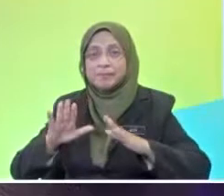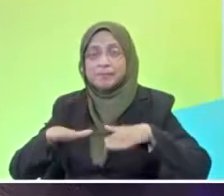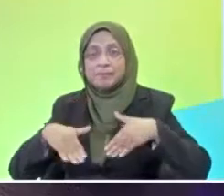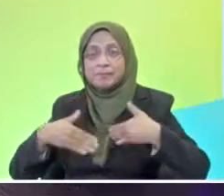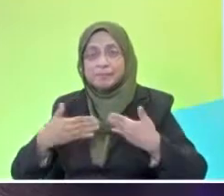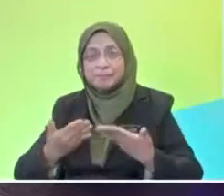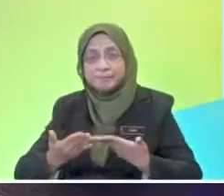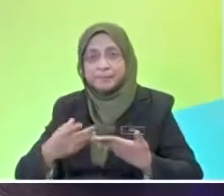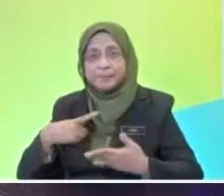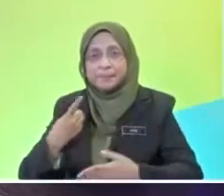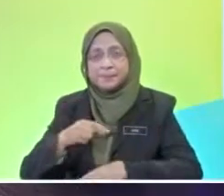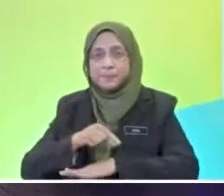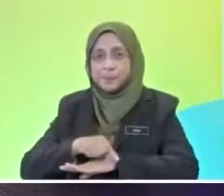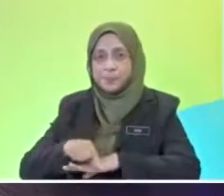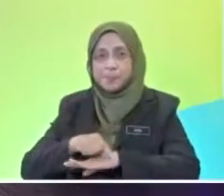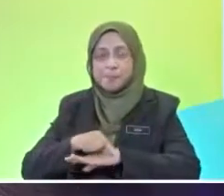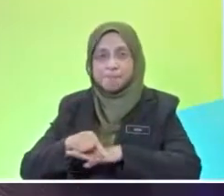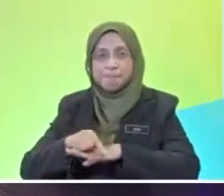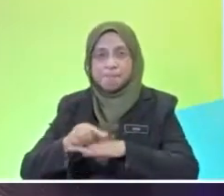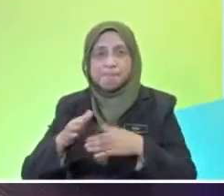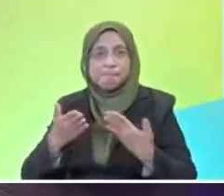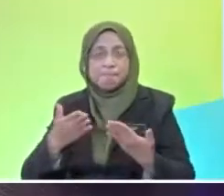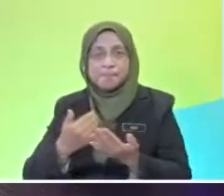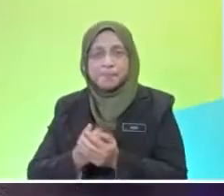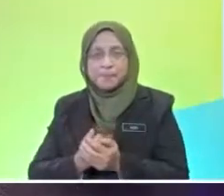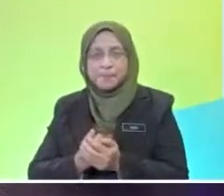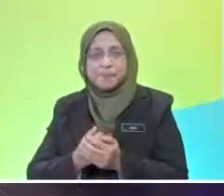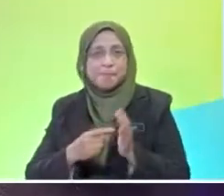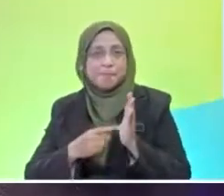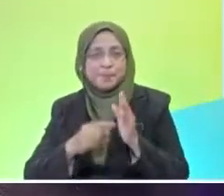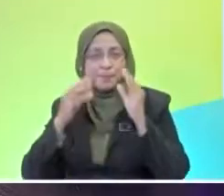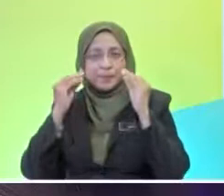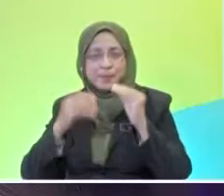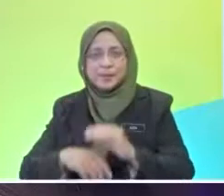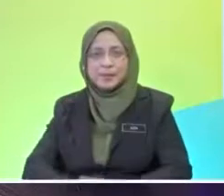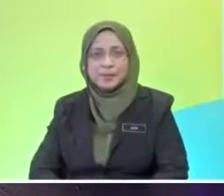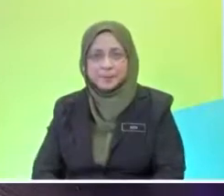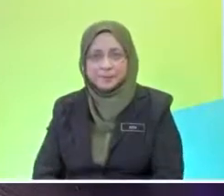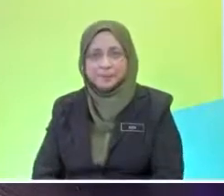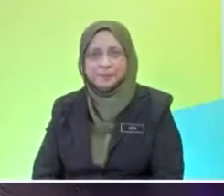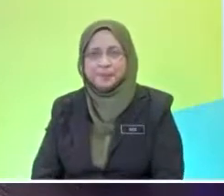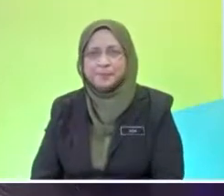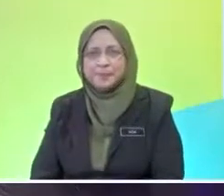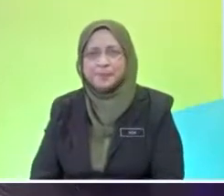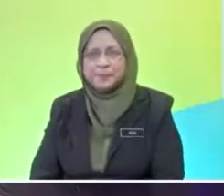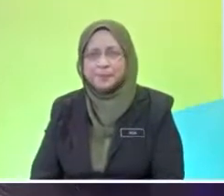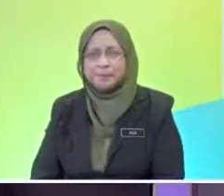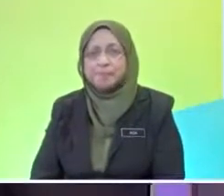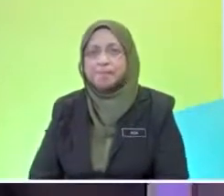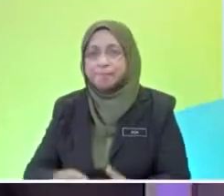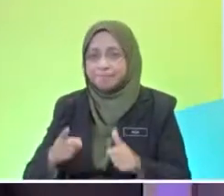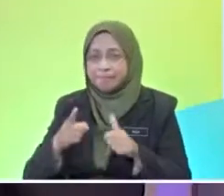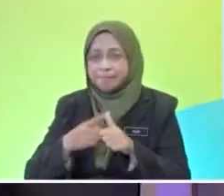sebenarnya? Mungkin kalau dia dah mencuba terlebih dahulu, boleh bagi tahu dengan kami. Okey, baik. Yang pertama